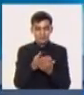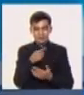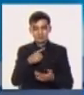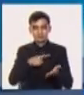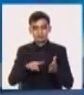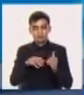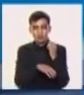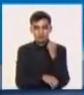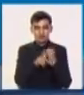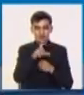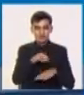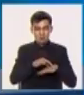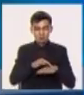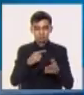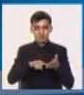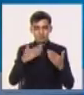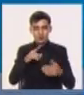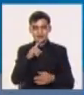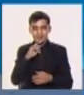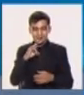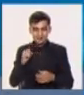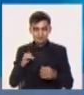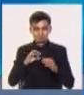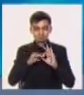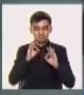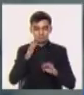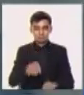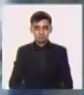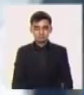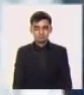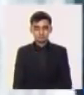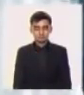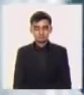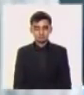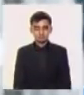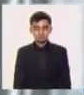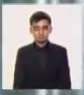выписался последний пациент. Зарина Беремкул с подробностями.